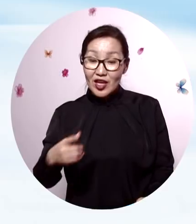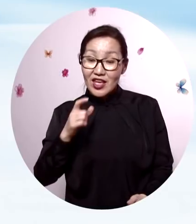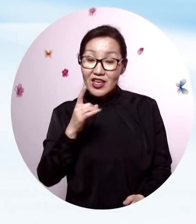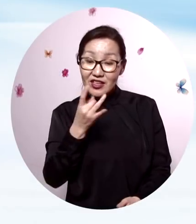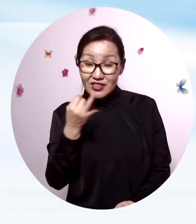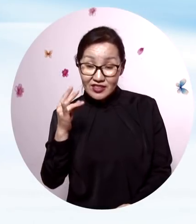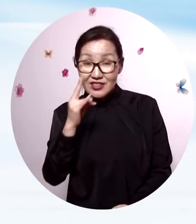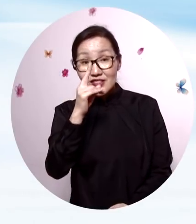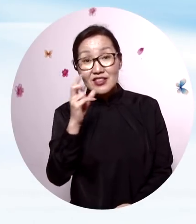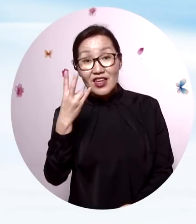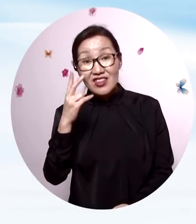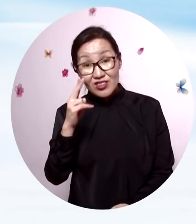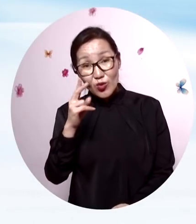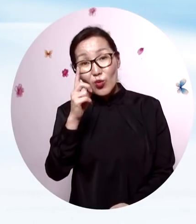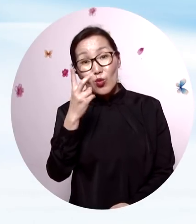хий.